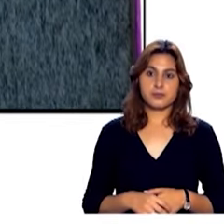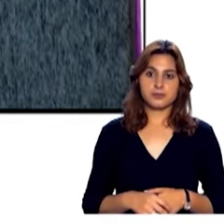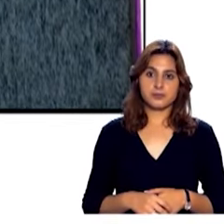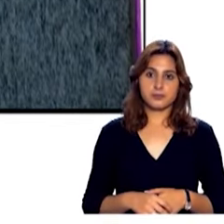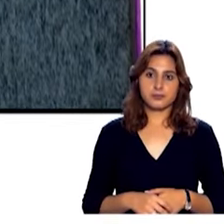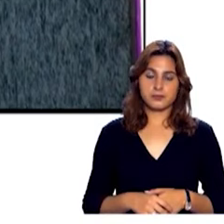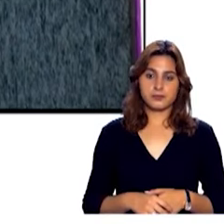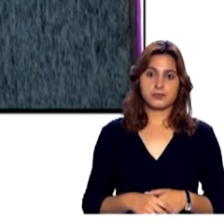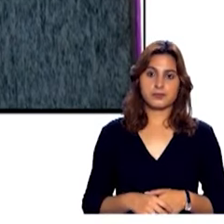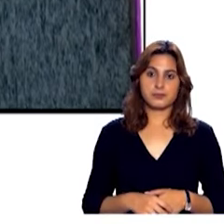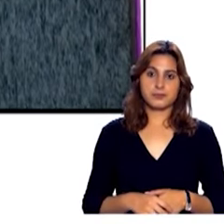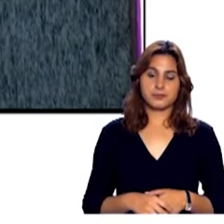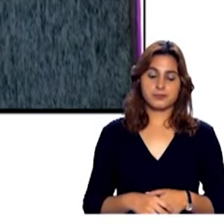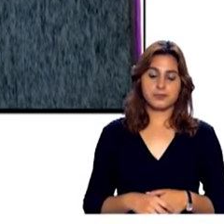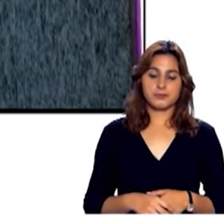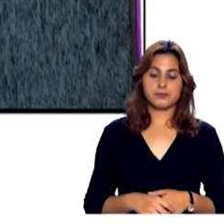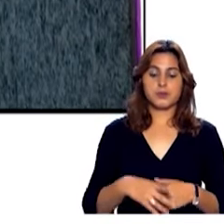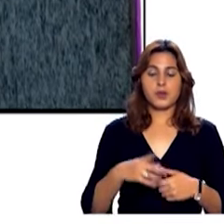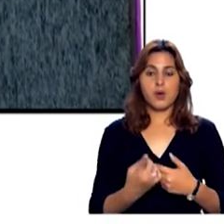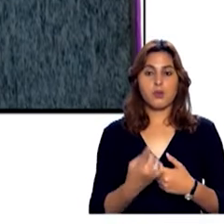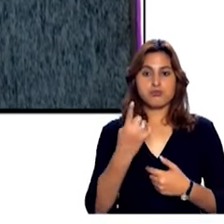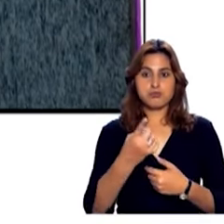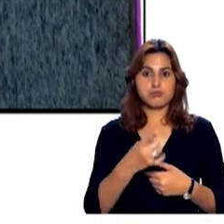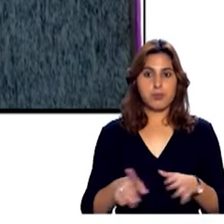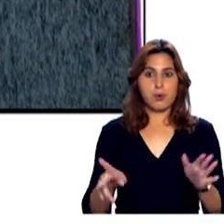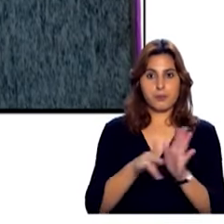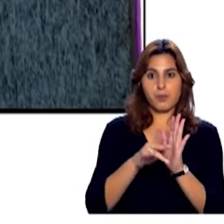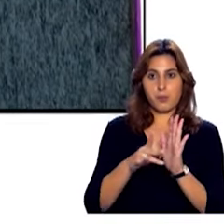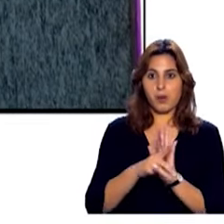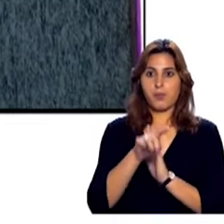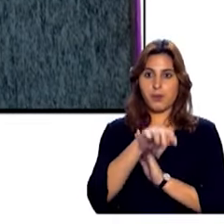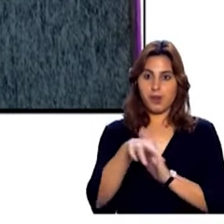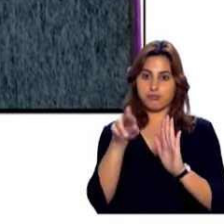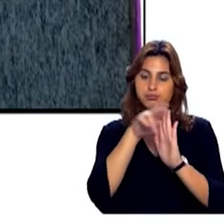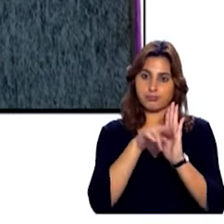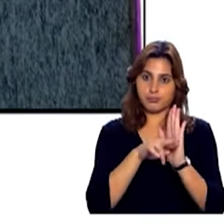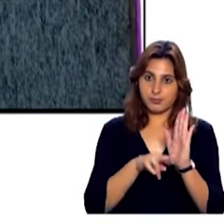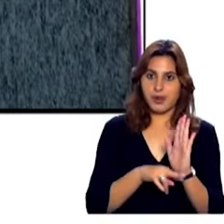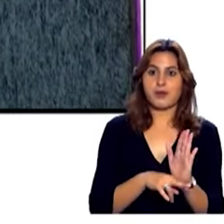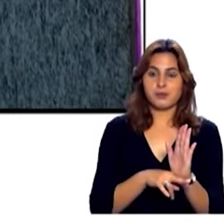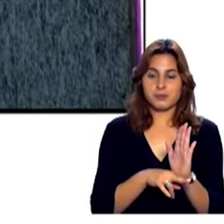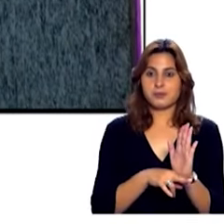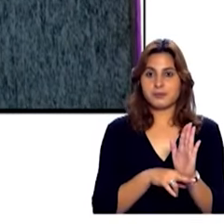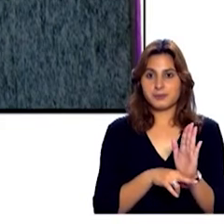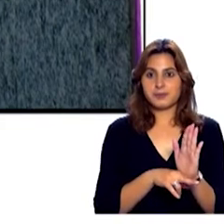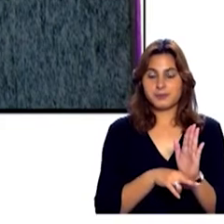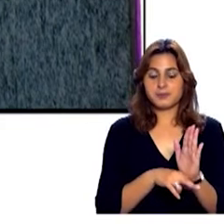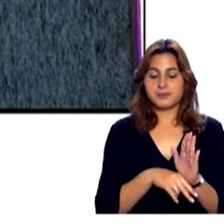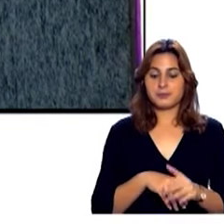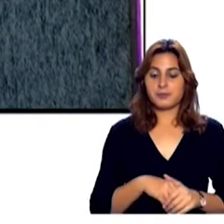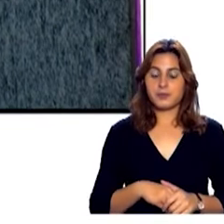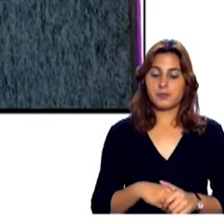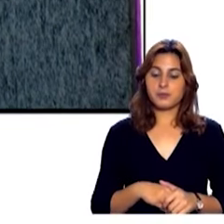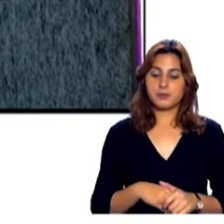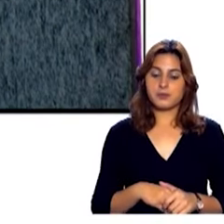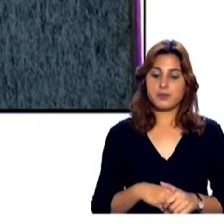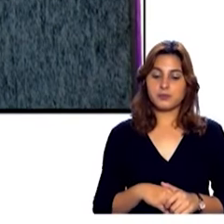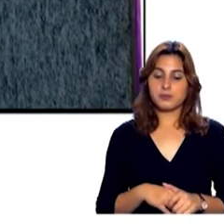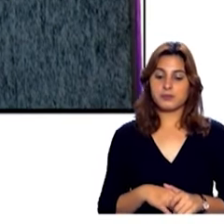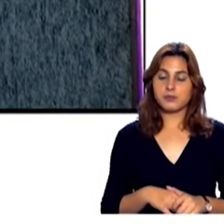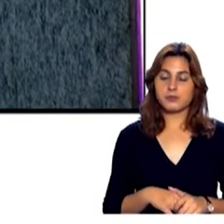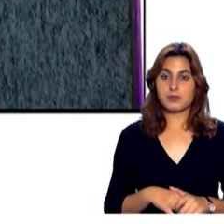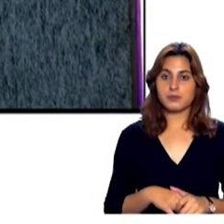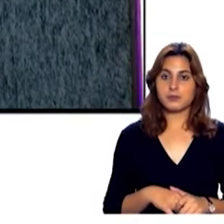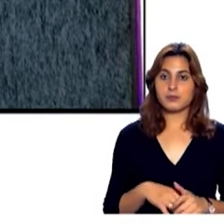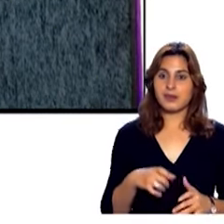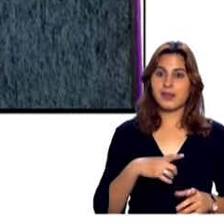specifico anche normativo in cui si colloca Il la riforma del 2009 cos l'introduzione